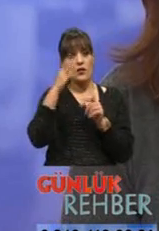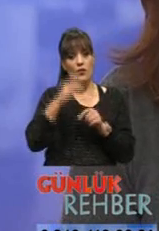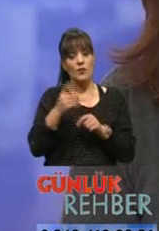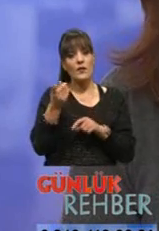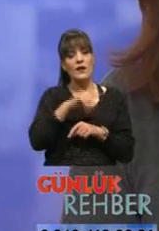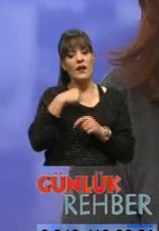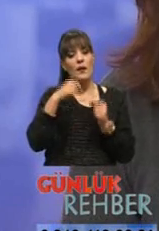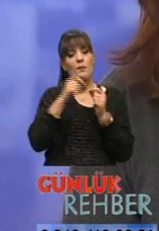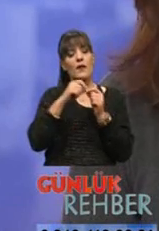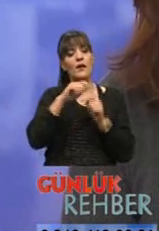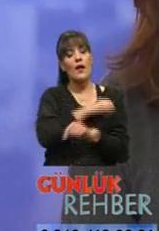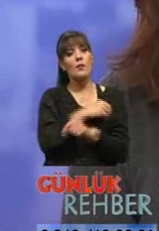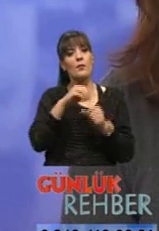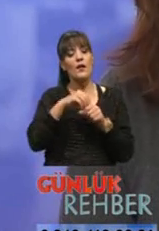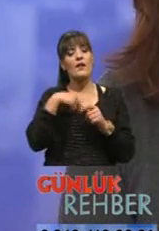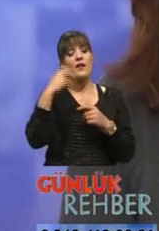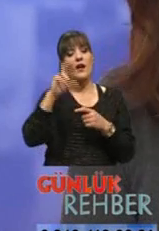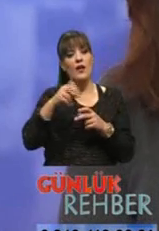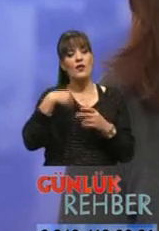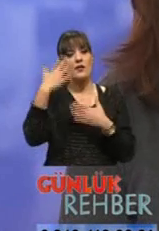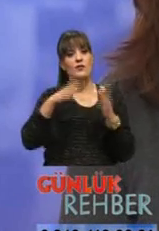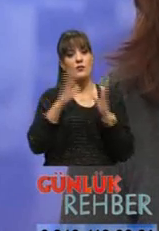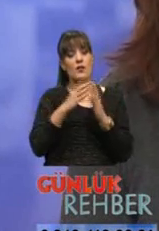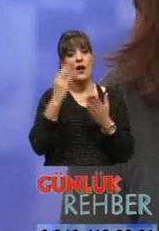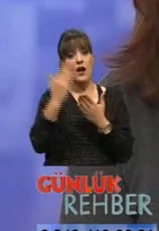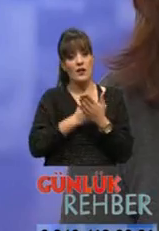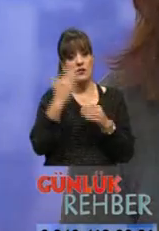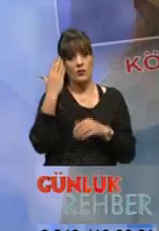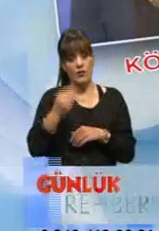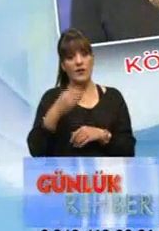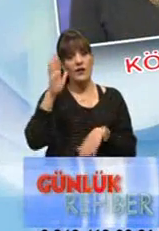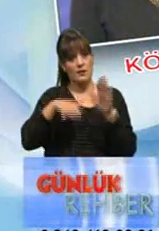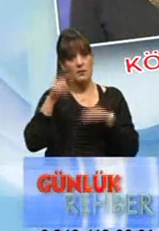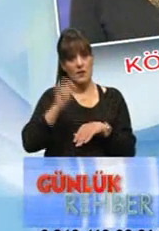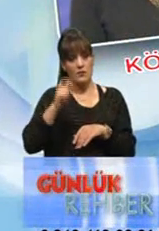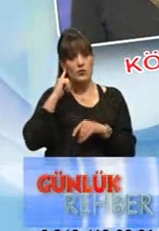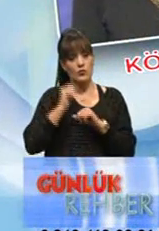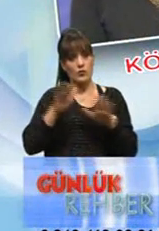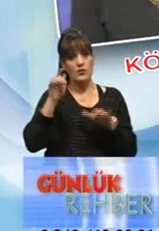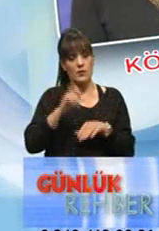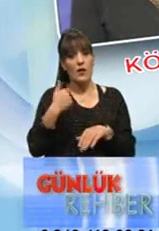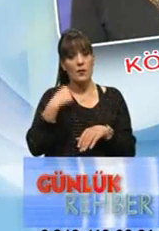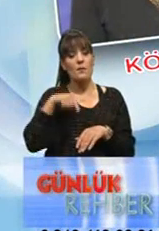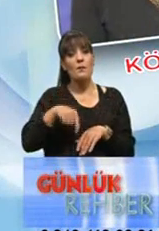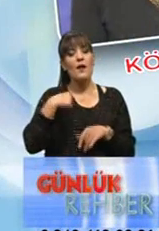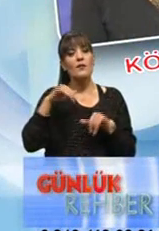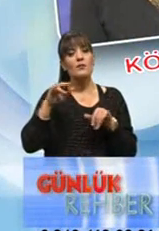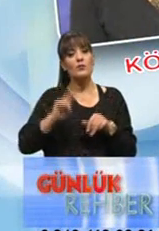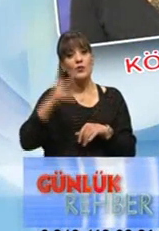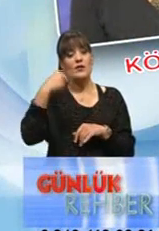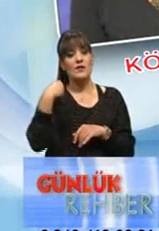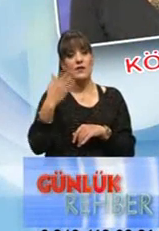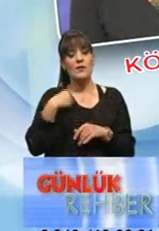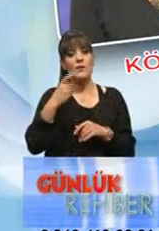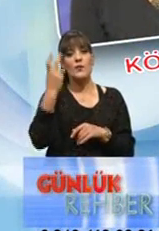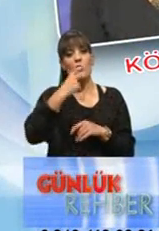ve diğer Batı Alman Radyo Televizyon Kurumu zaten ayrıntılı biçimde de tanıtacak. Duyuracak. Hı hı. Ama ben müjdesini vereyim.